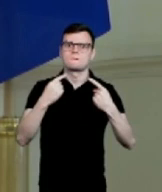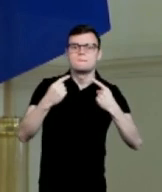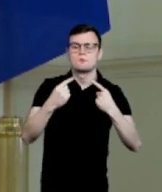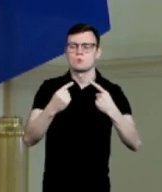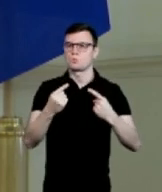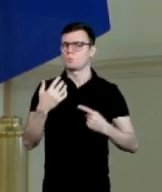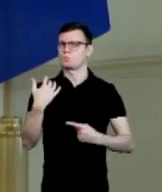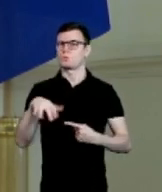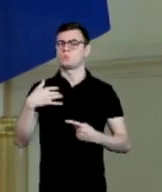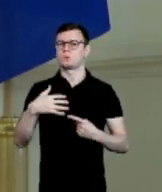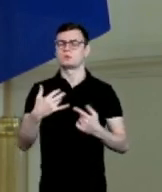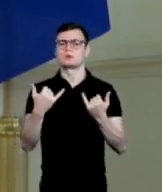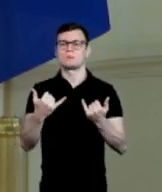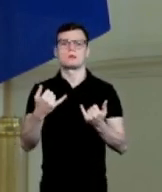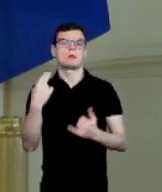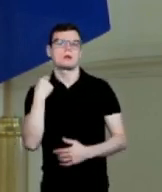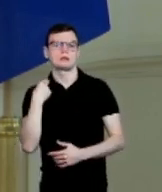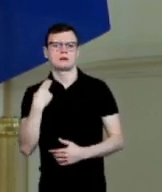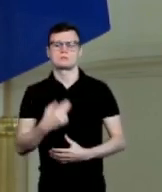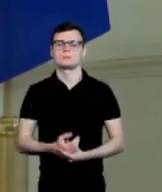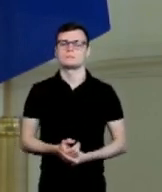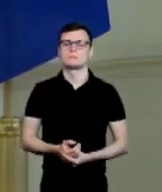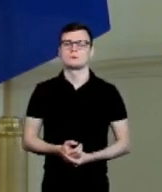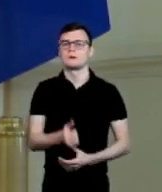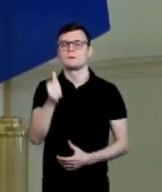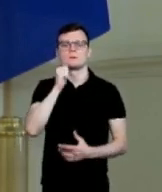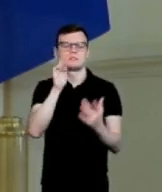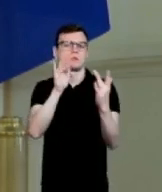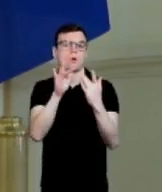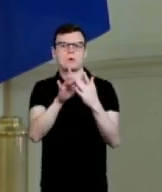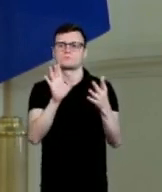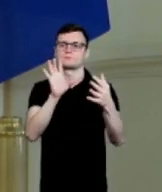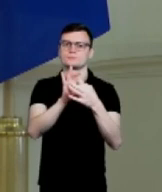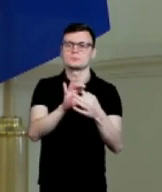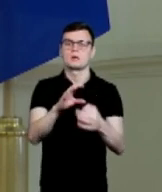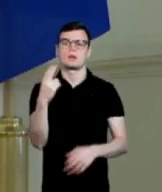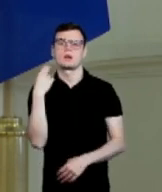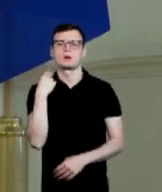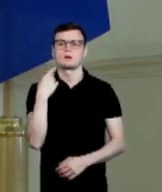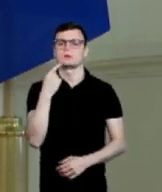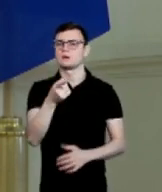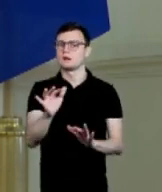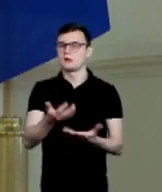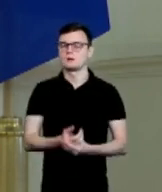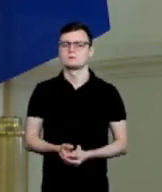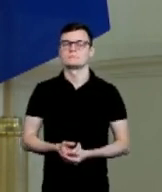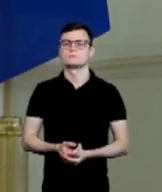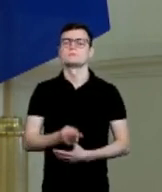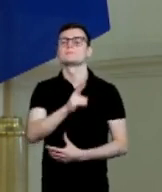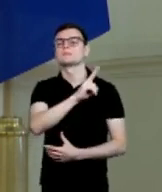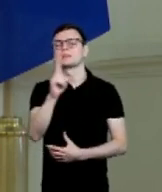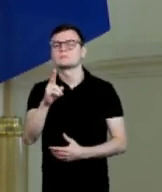valstijomis. Mes reguliariai kontaktuojame su Jungtinių valstijų prekybos atstovais,